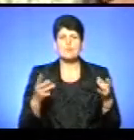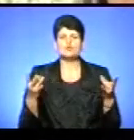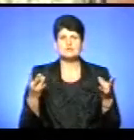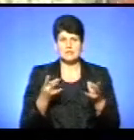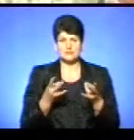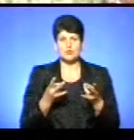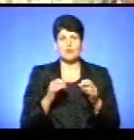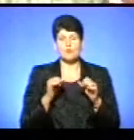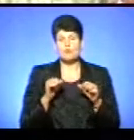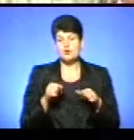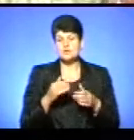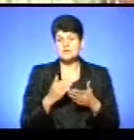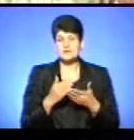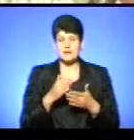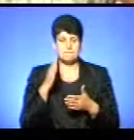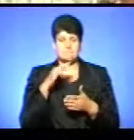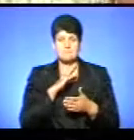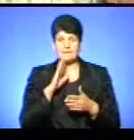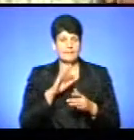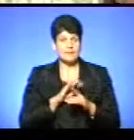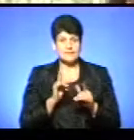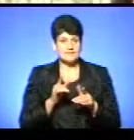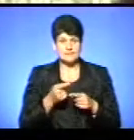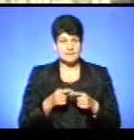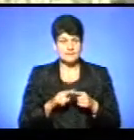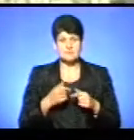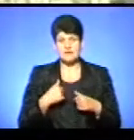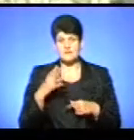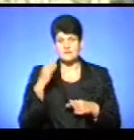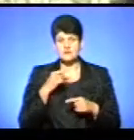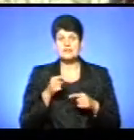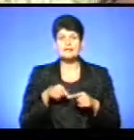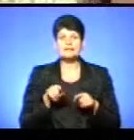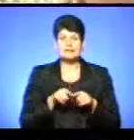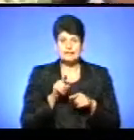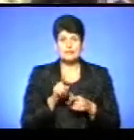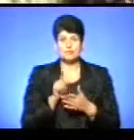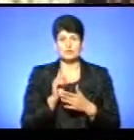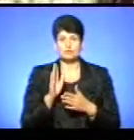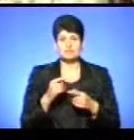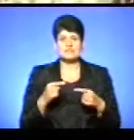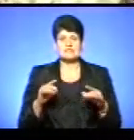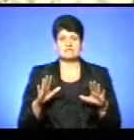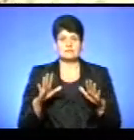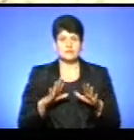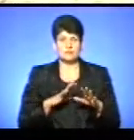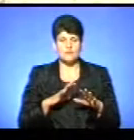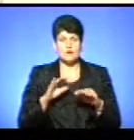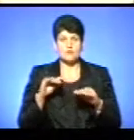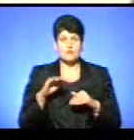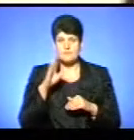і може є якісь батьки, які не згідні з цим, але я вважаю, що це так має бути, тому що різні випадки бувають, і потім